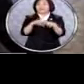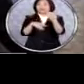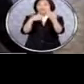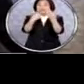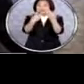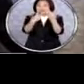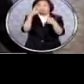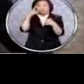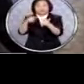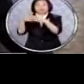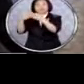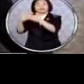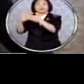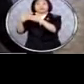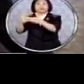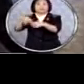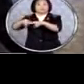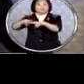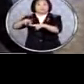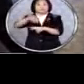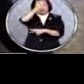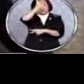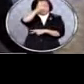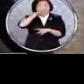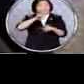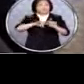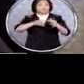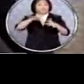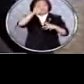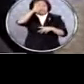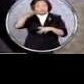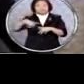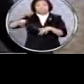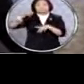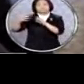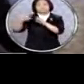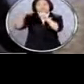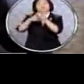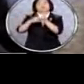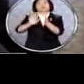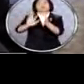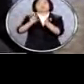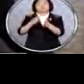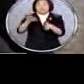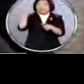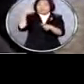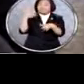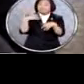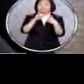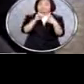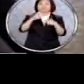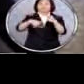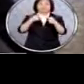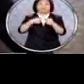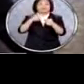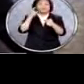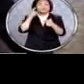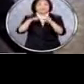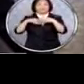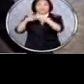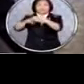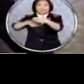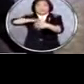党跟共产党的一个共识，2008年我们的马总统就任以后，把这个国共